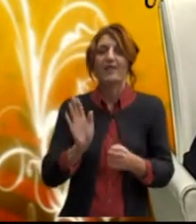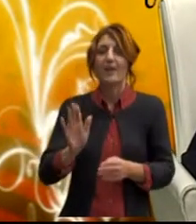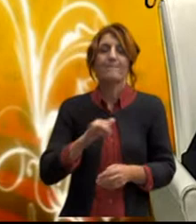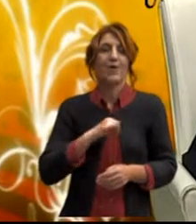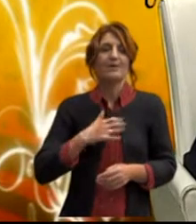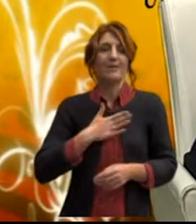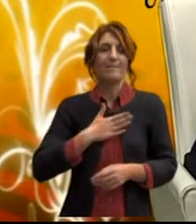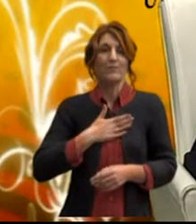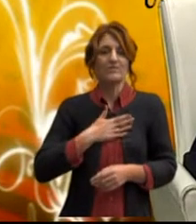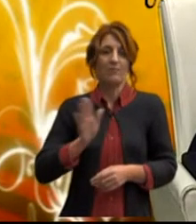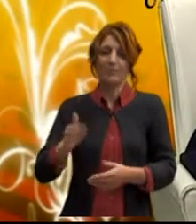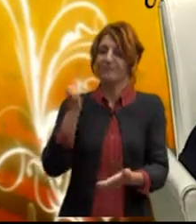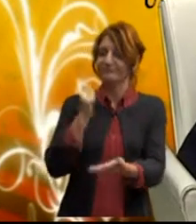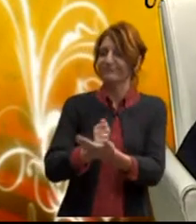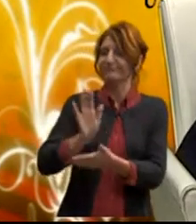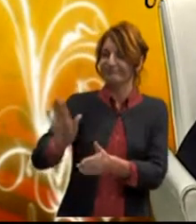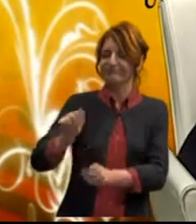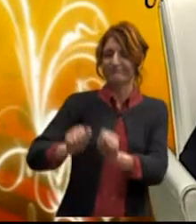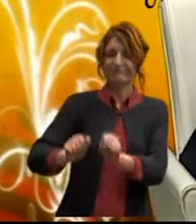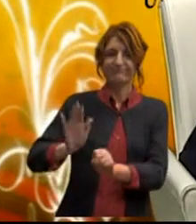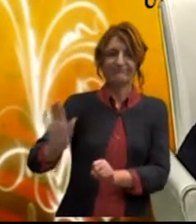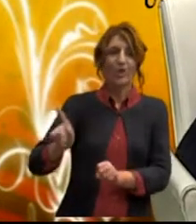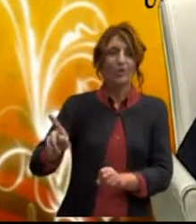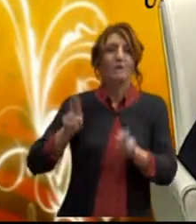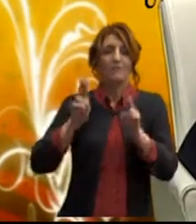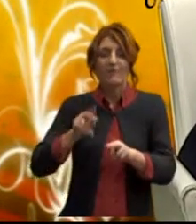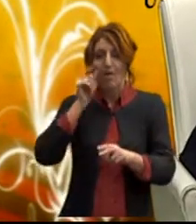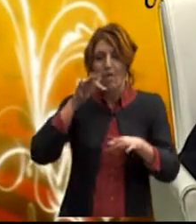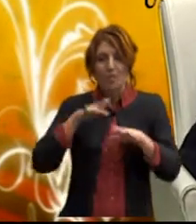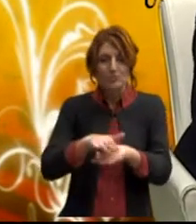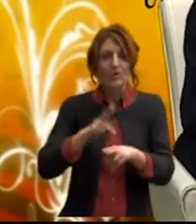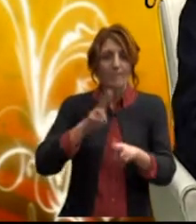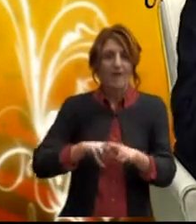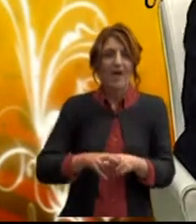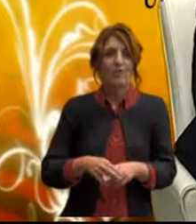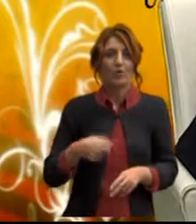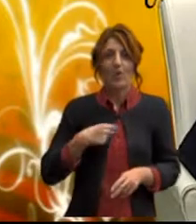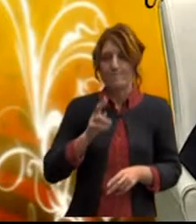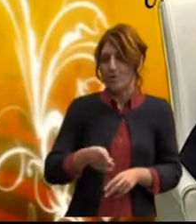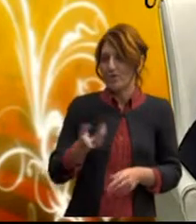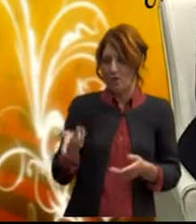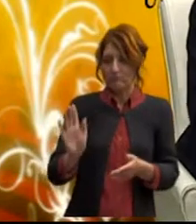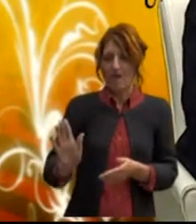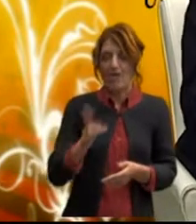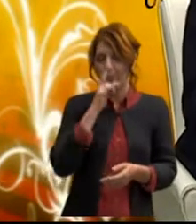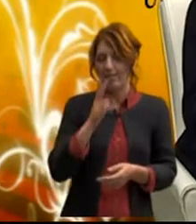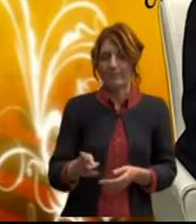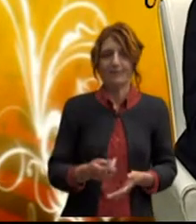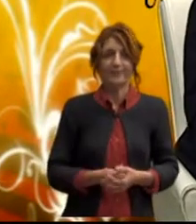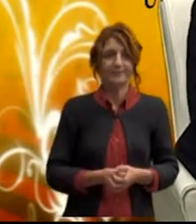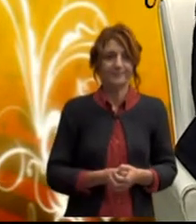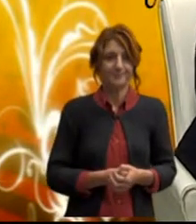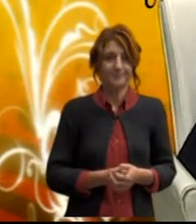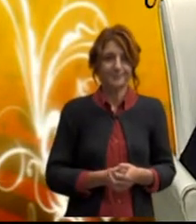Tu je dignitet, dakle, jedno temeljno ljudsko pravo koje mi moramo prakticirati. I znači,